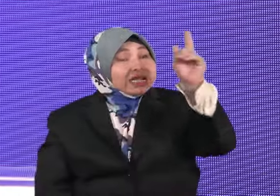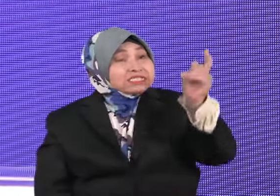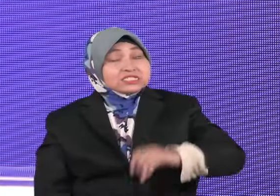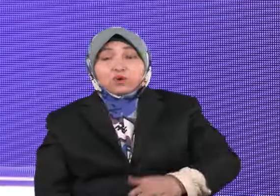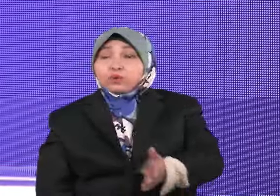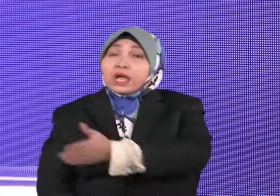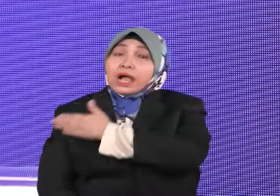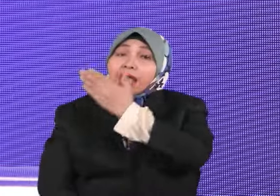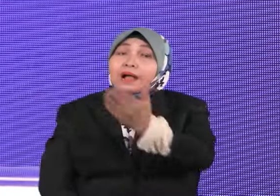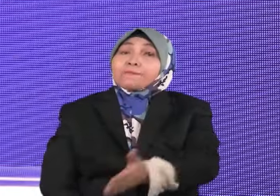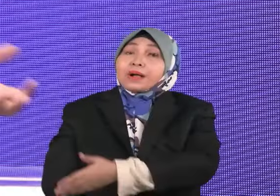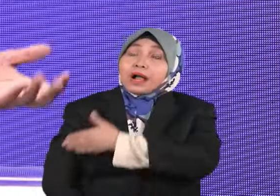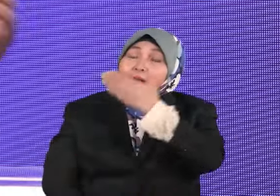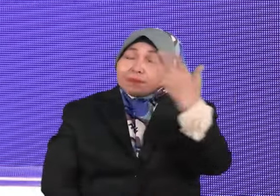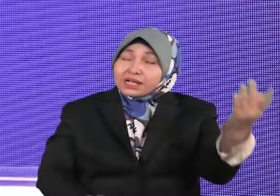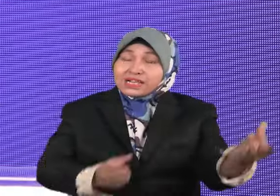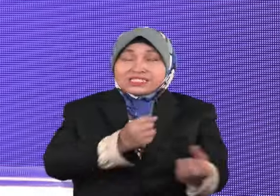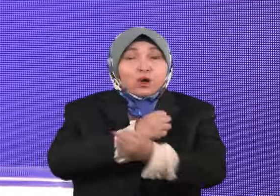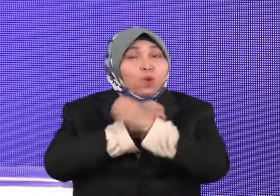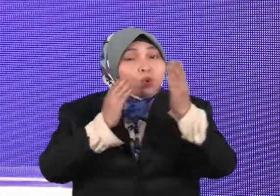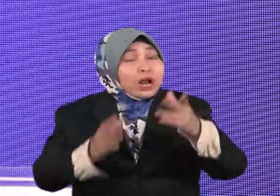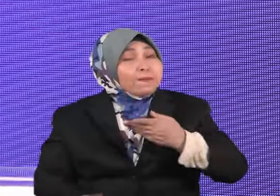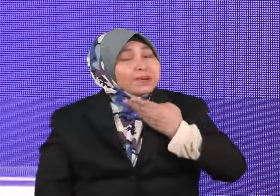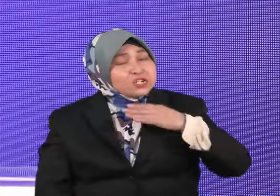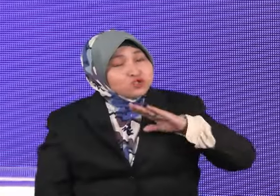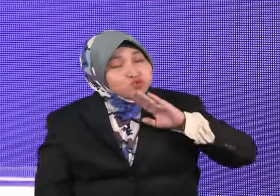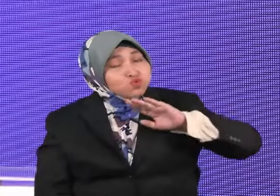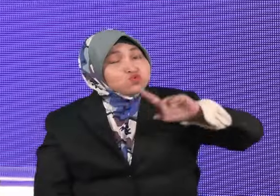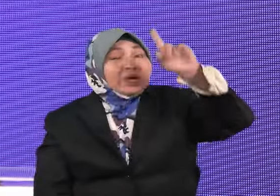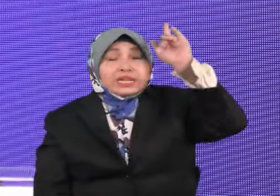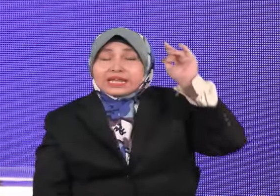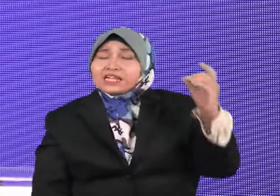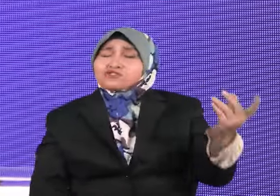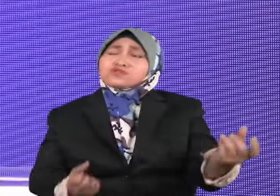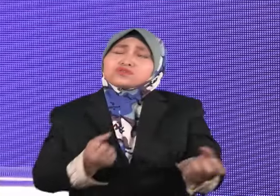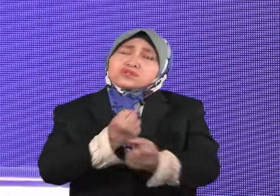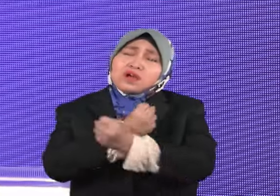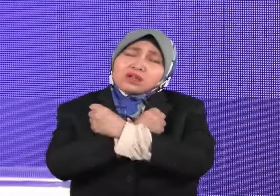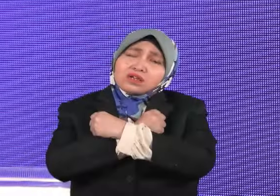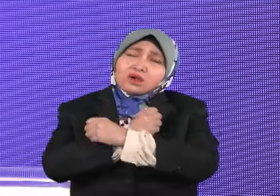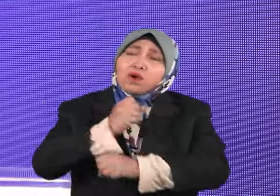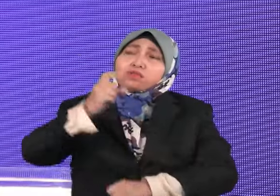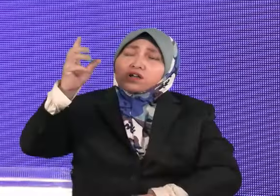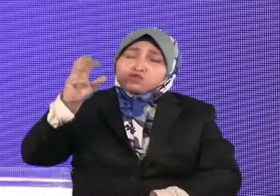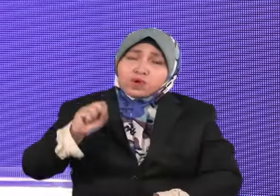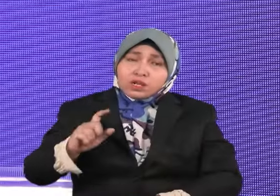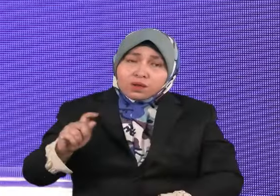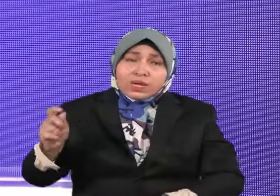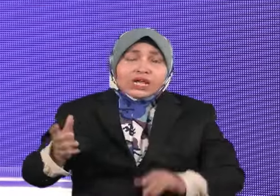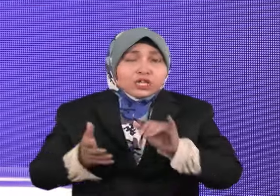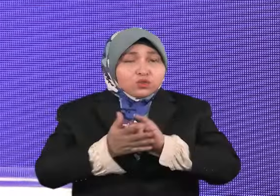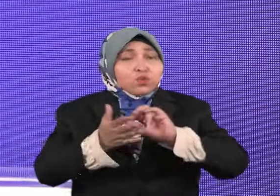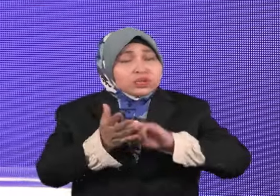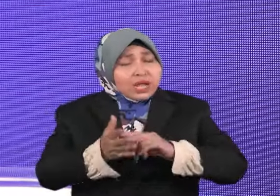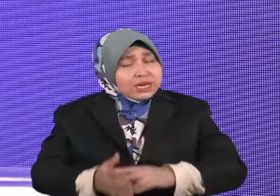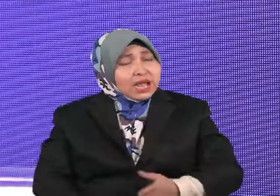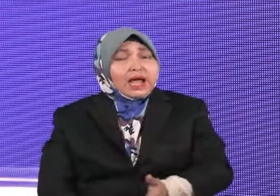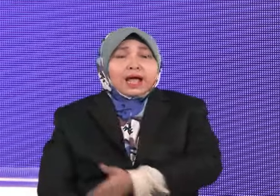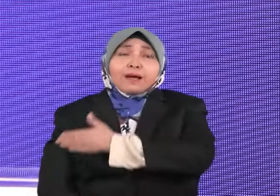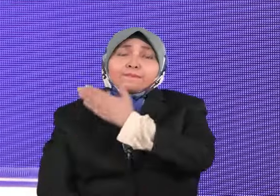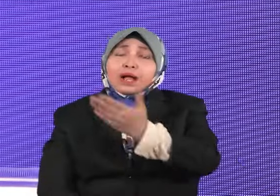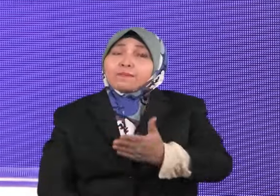hamba-hamba kesayanganku, maksudnya orang bersyukur ini disayangi oleh Allah Subhanahu Wa Ta'ala. Perkataan ibadi itu tanda